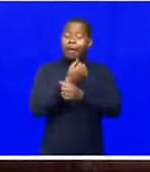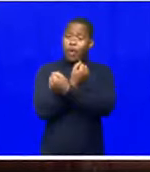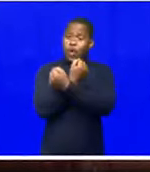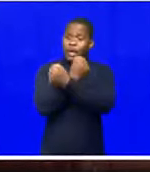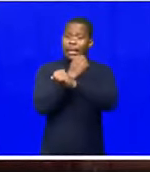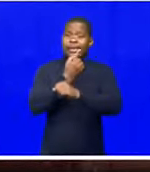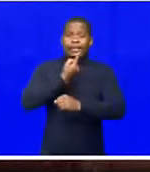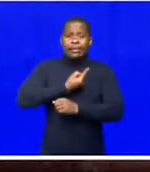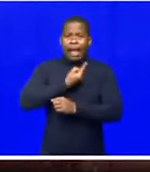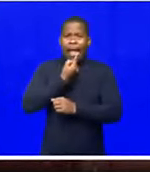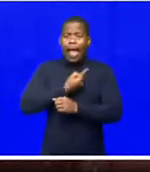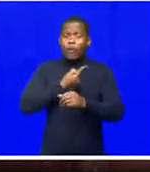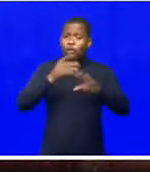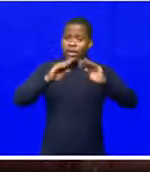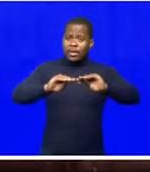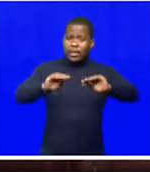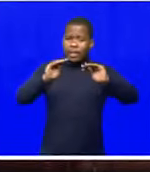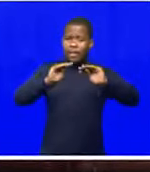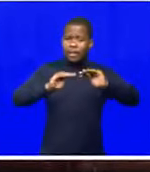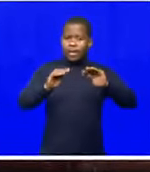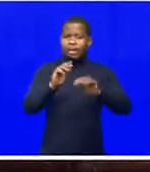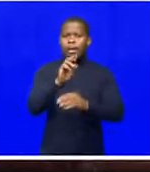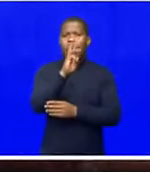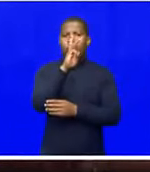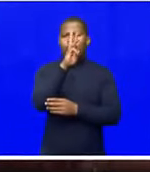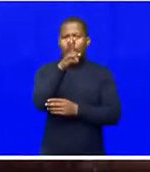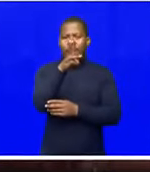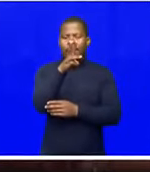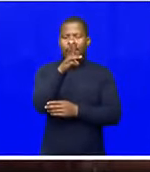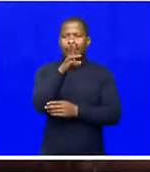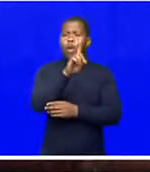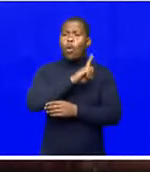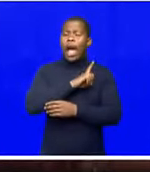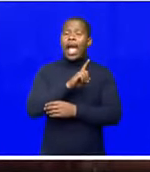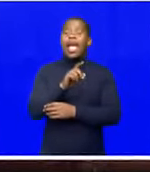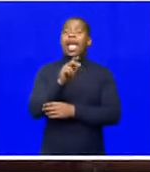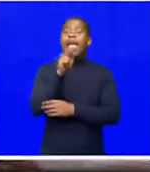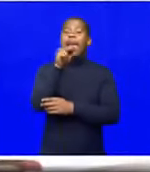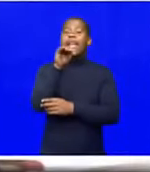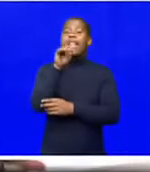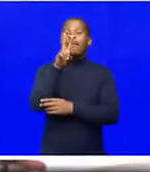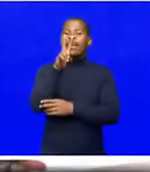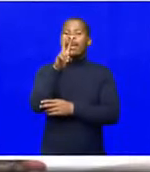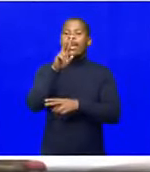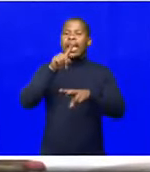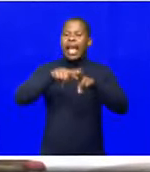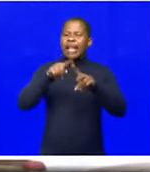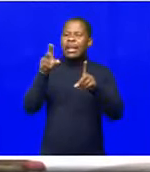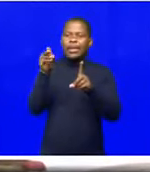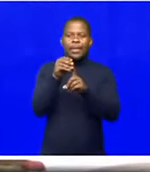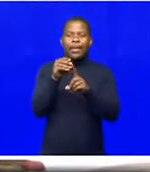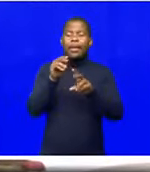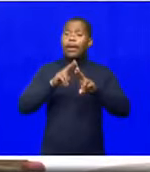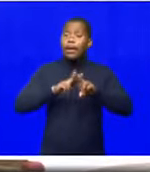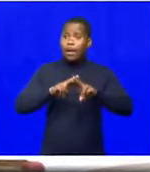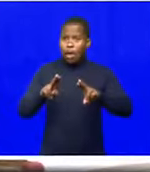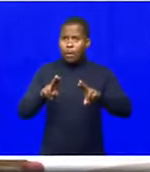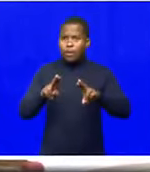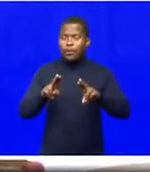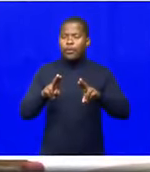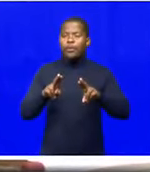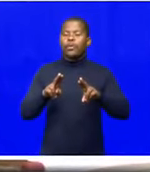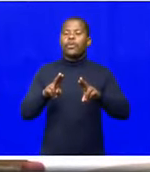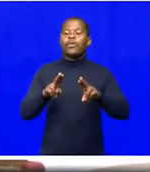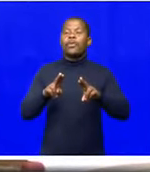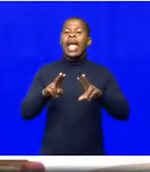bantwana kusendeka ukuthi ngendlela thithi batikhanza sebalele. Ngakusho kwembiko